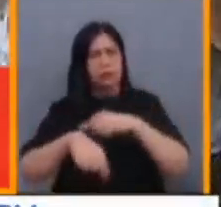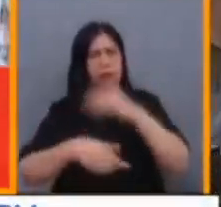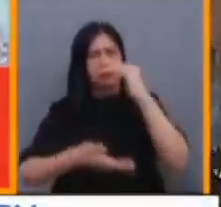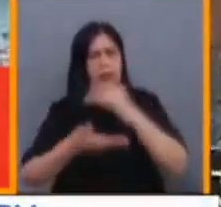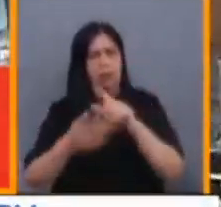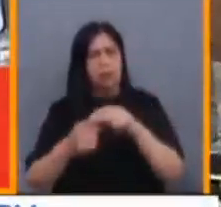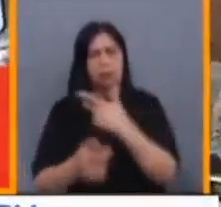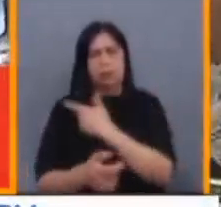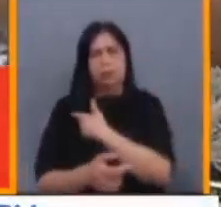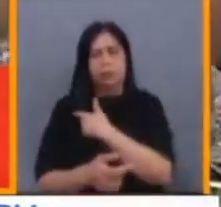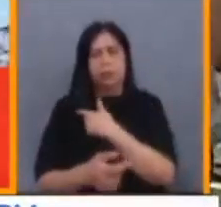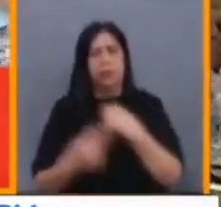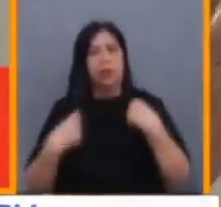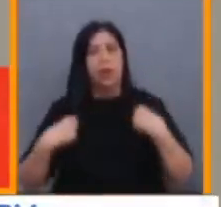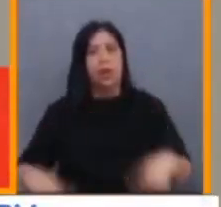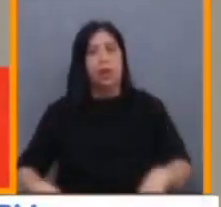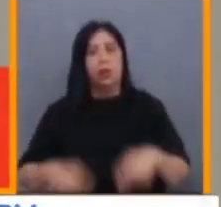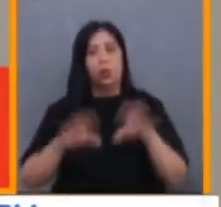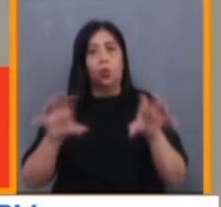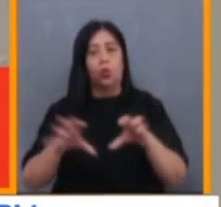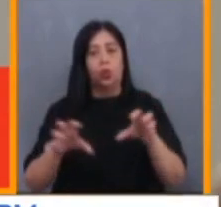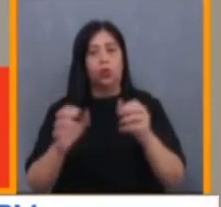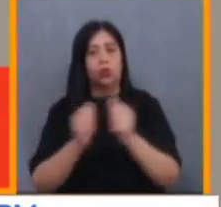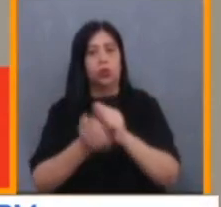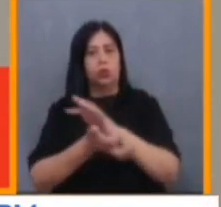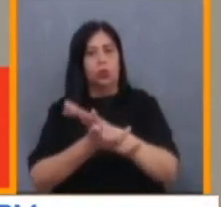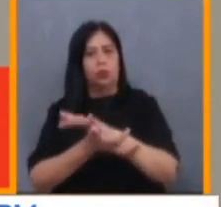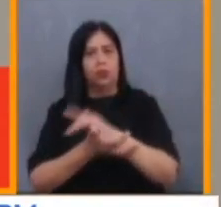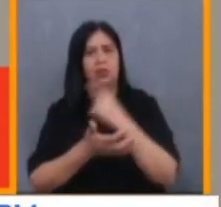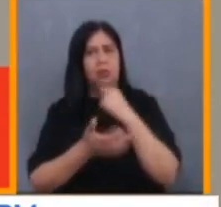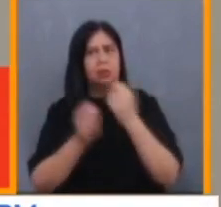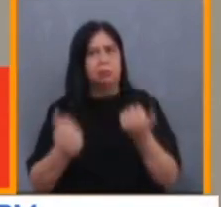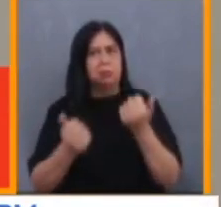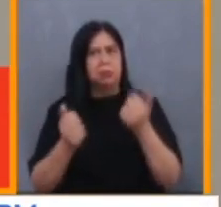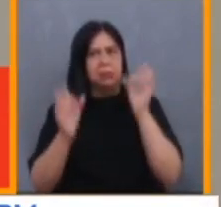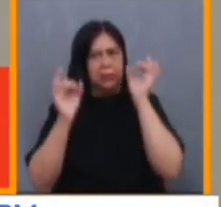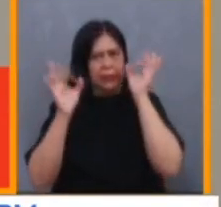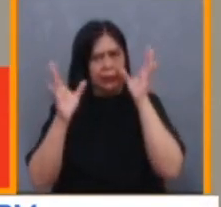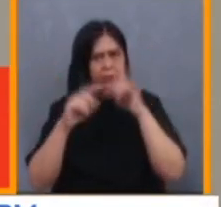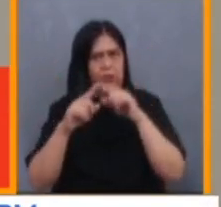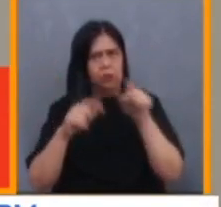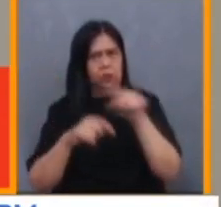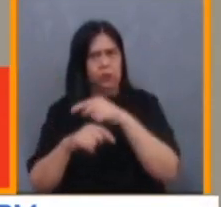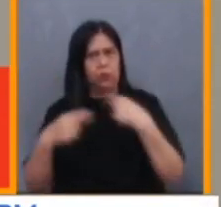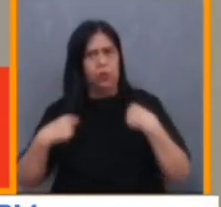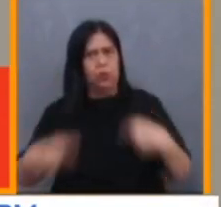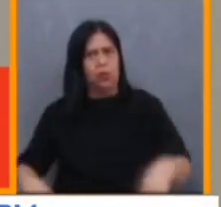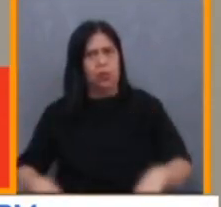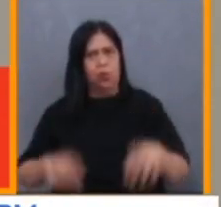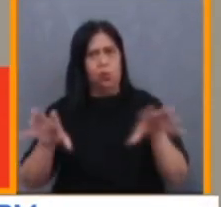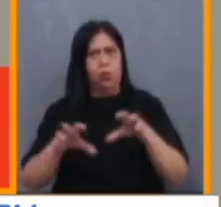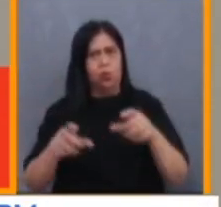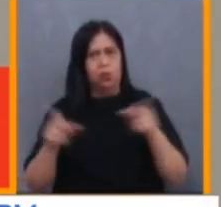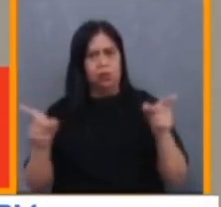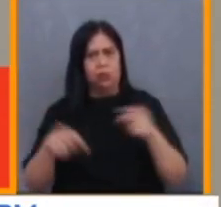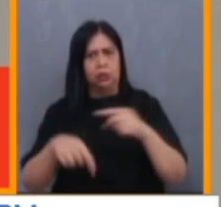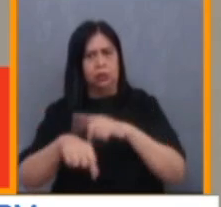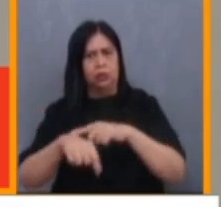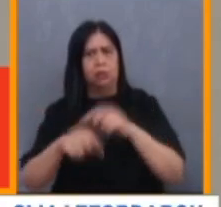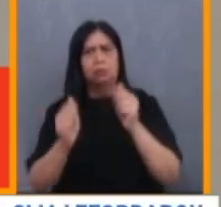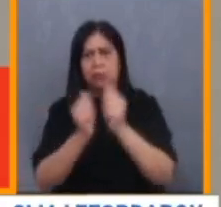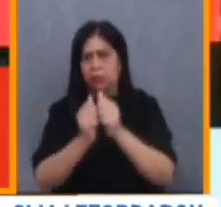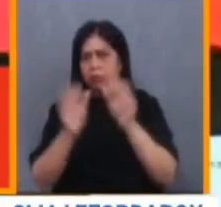healthcare workers na may COVID. Pwede daw kasing malagay sa alanganin ang healthcare workers, pati ang kanilang mga pamilya at